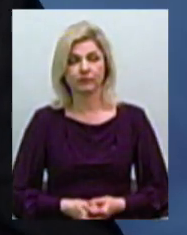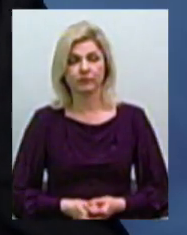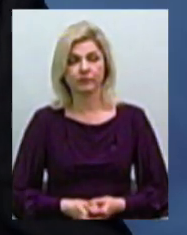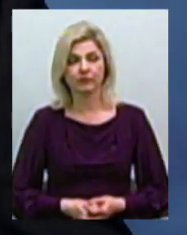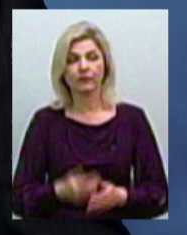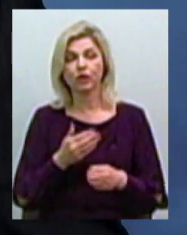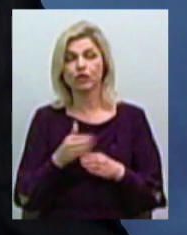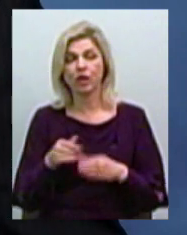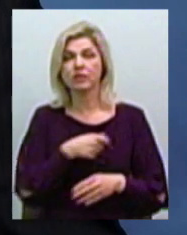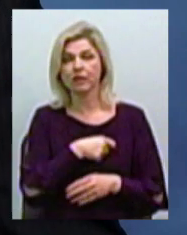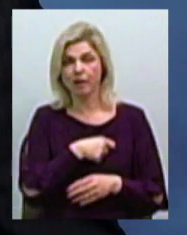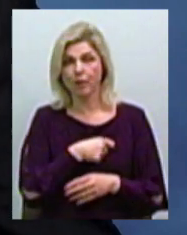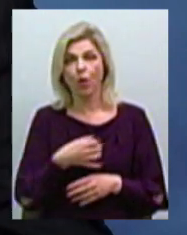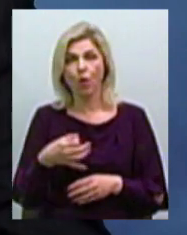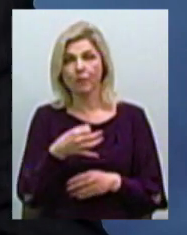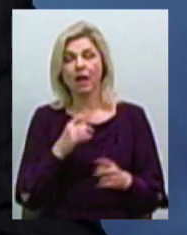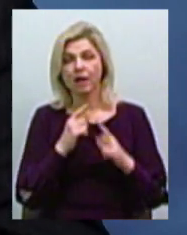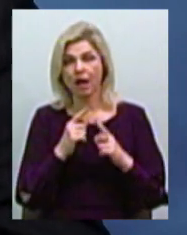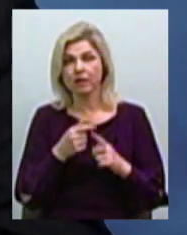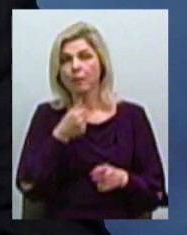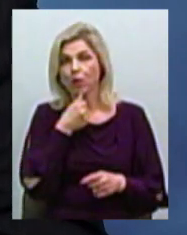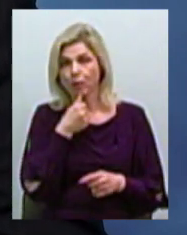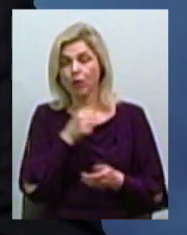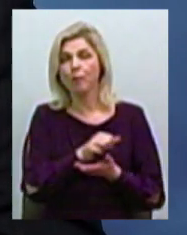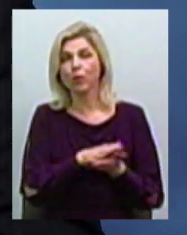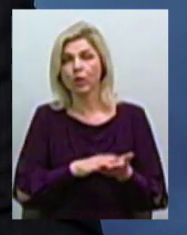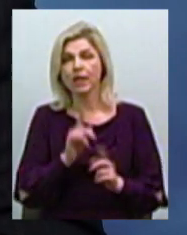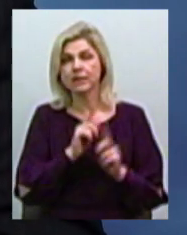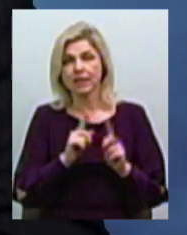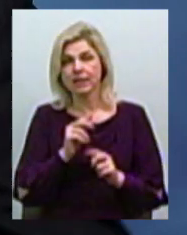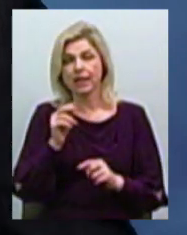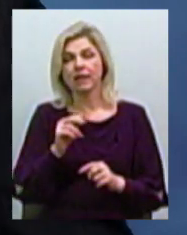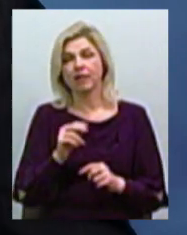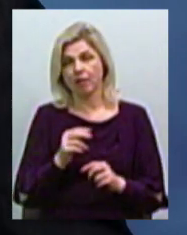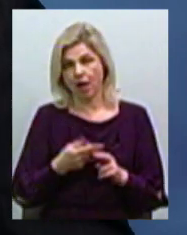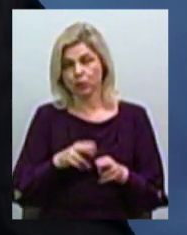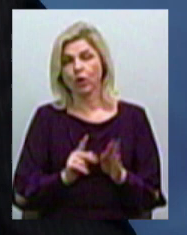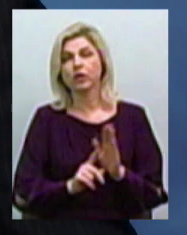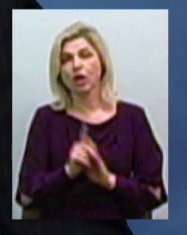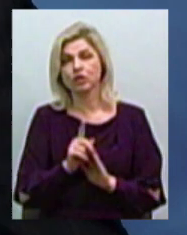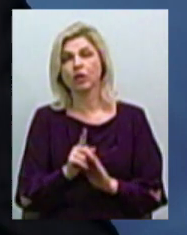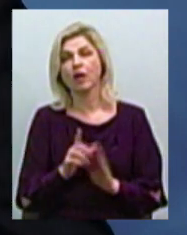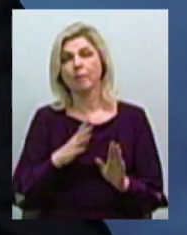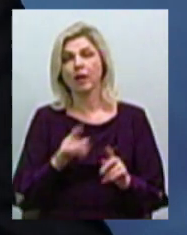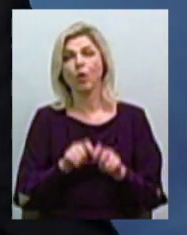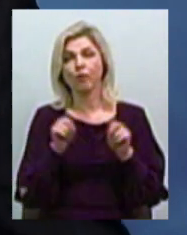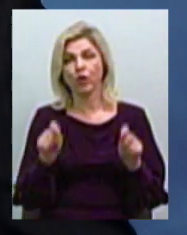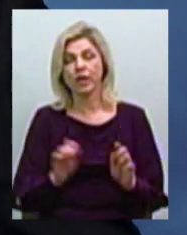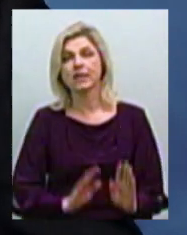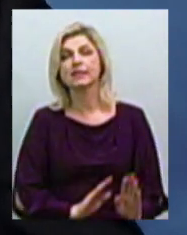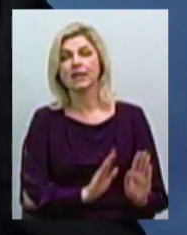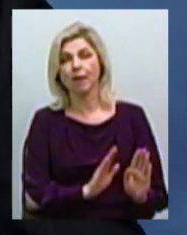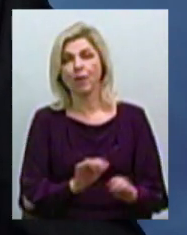частина депутатів обласної ради спробували продовжити засідання сесії, котре розпочалося, було відкрите